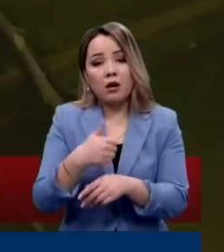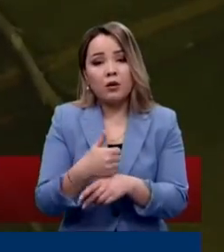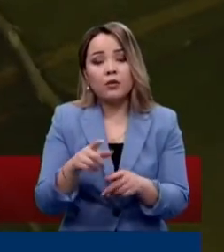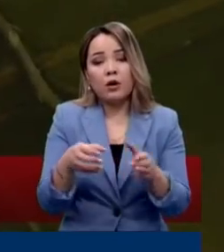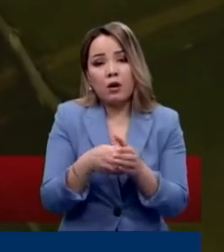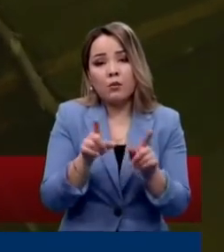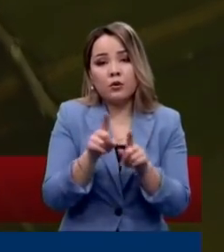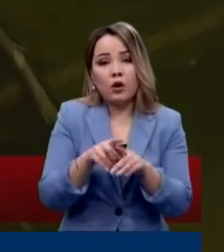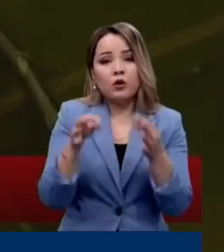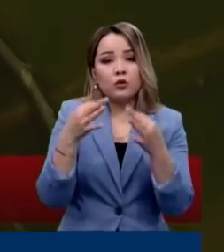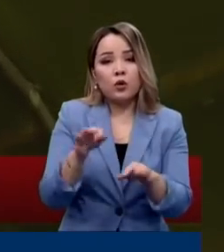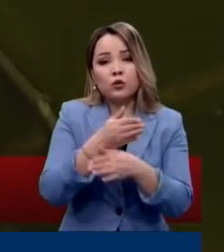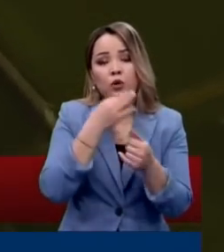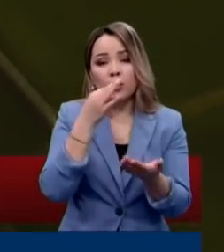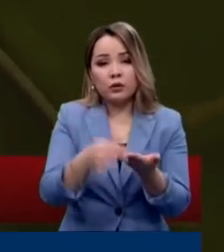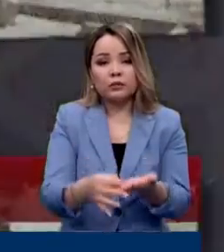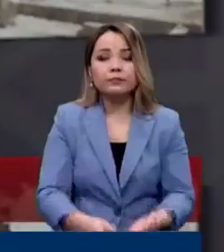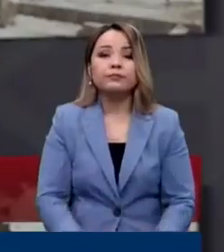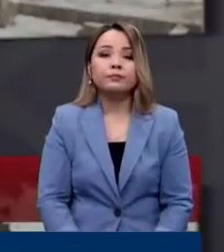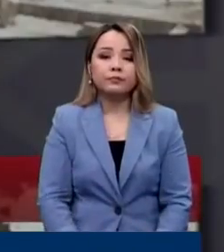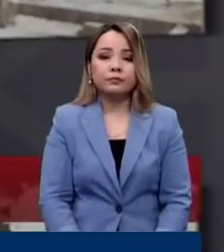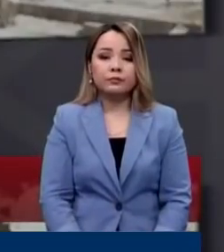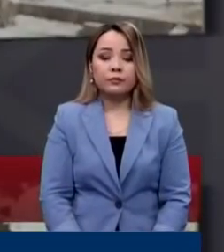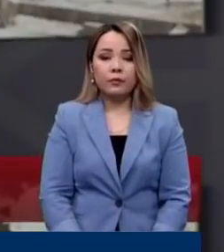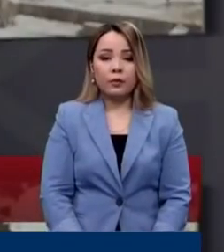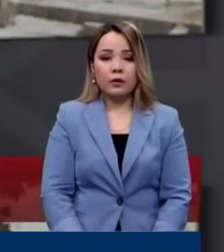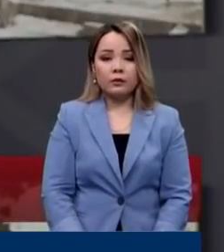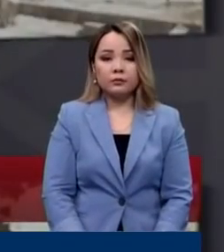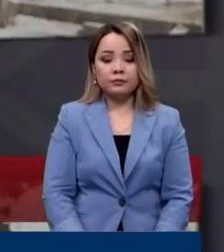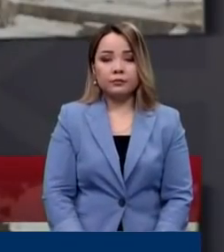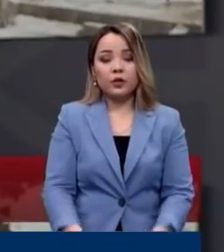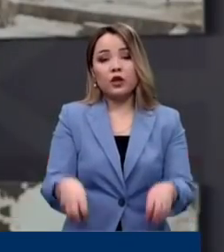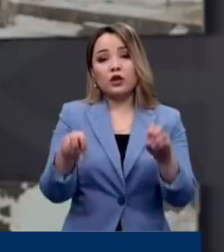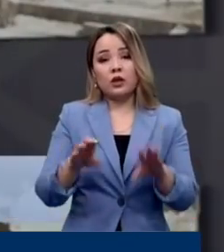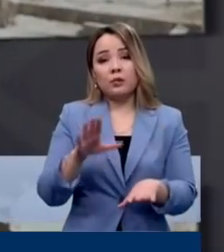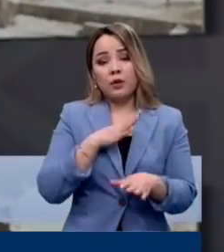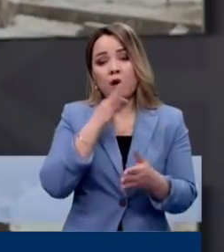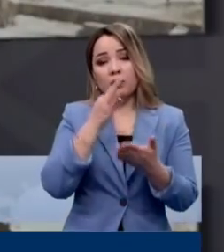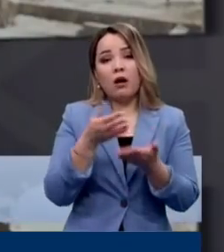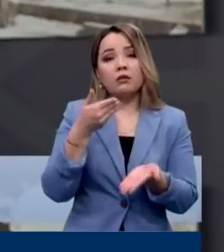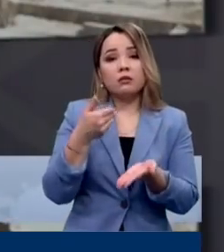ол компанияға рұқсат бермей отыр. Решение отказ бойынша